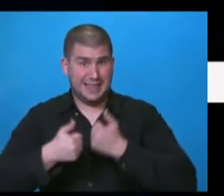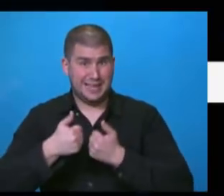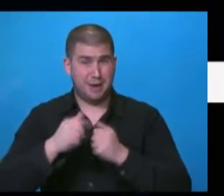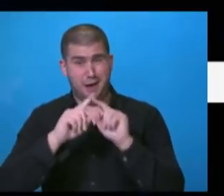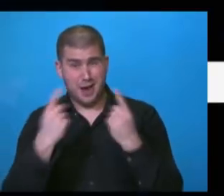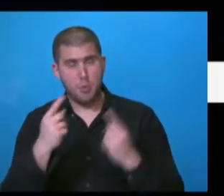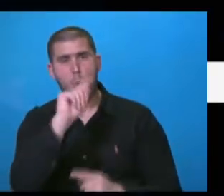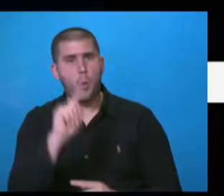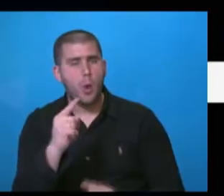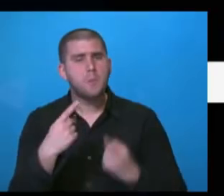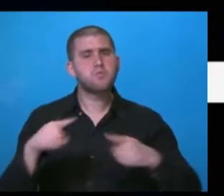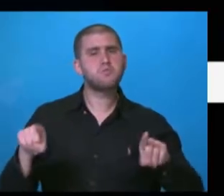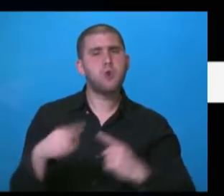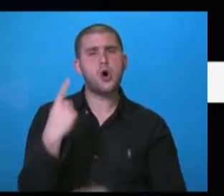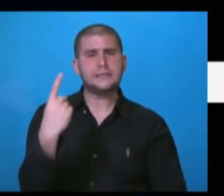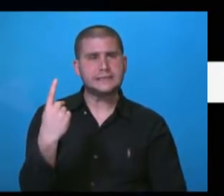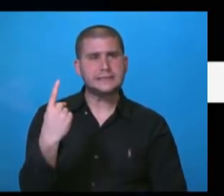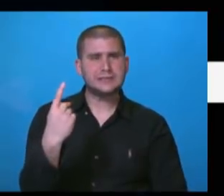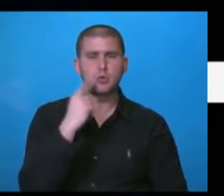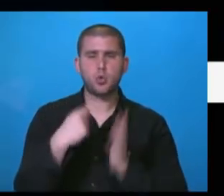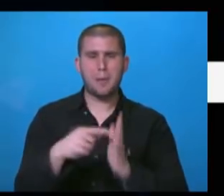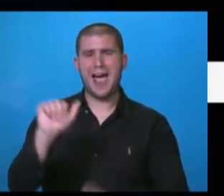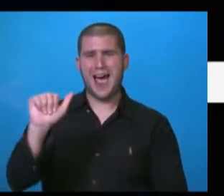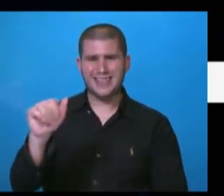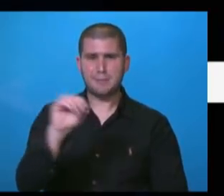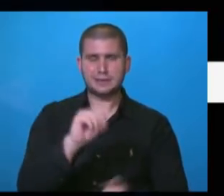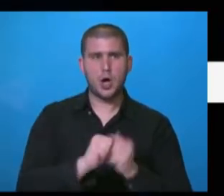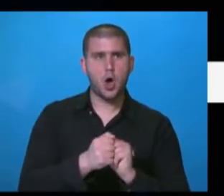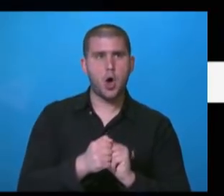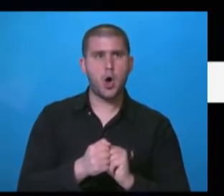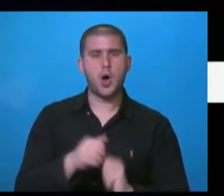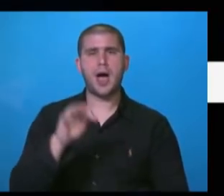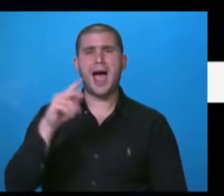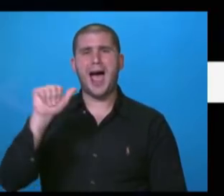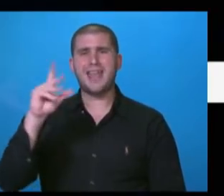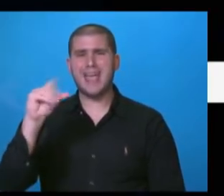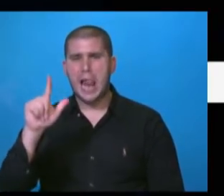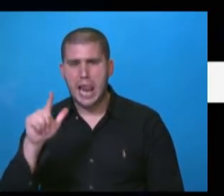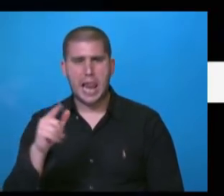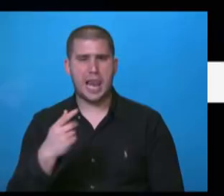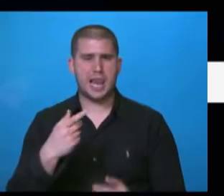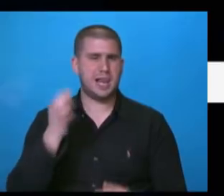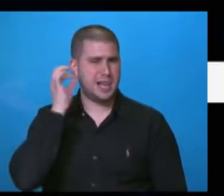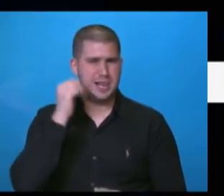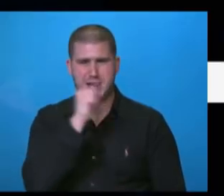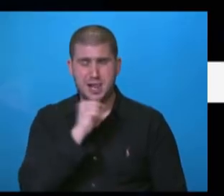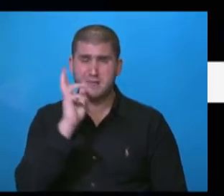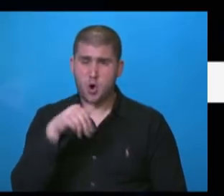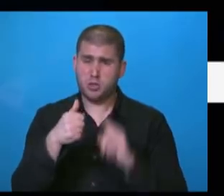יכול להיות שהמוזיקה הזאת, ארקטיק מנקי, זה טיים אימפלה, אדל, כן. ועוד